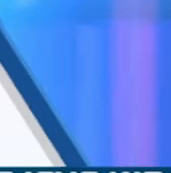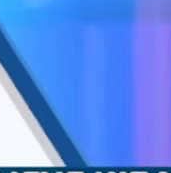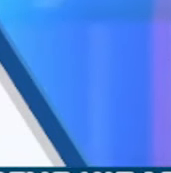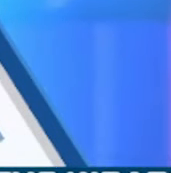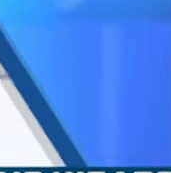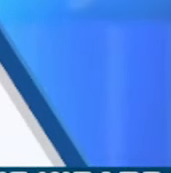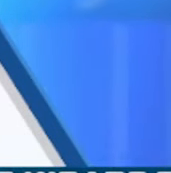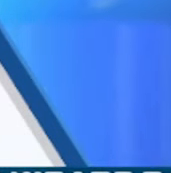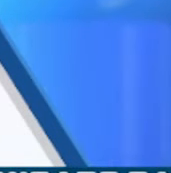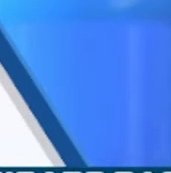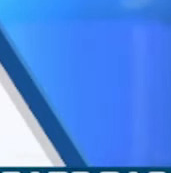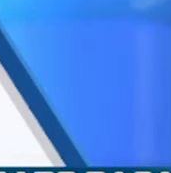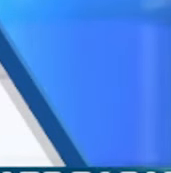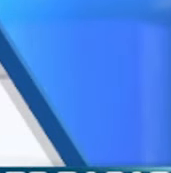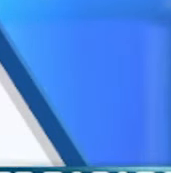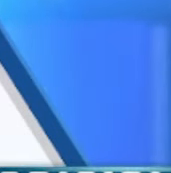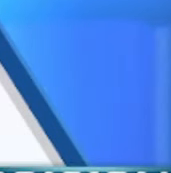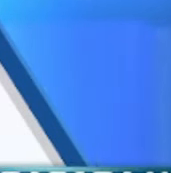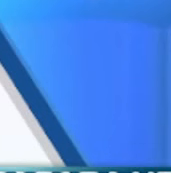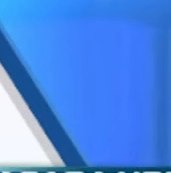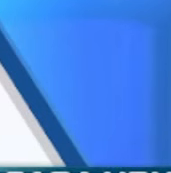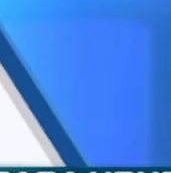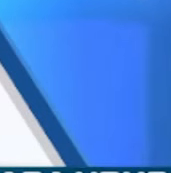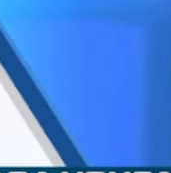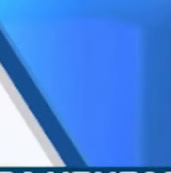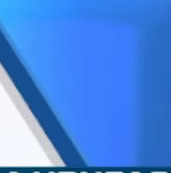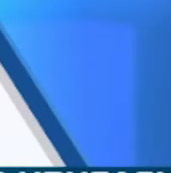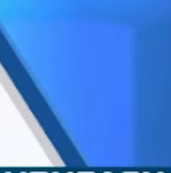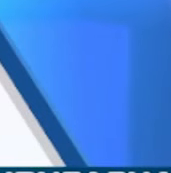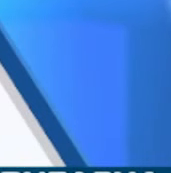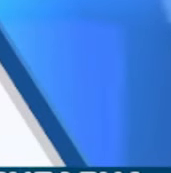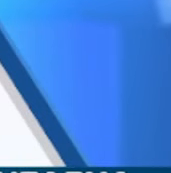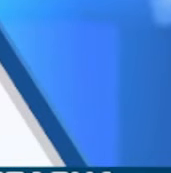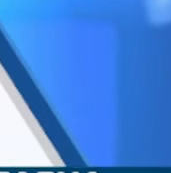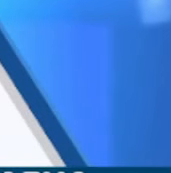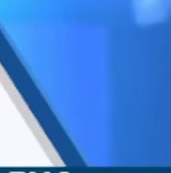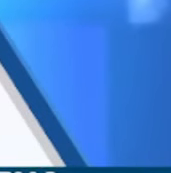Willy Nsabiyumva. Willy Nsabiyumva, iki mubona hano cyari igitekerezo cyari ku mbuga nkoranyambaga cya RBA.